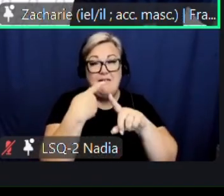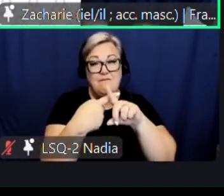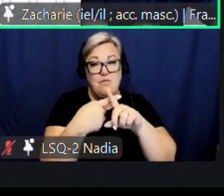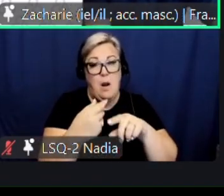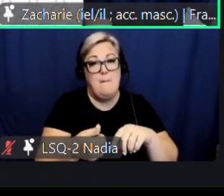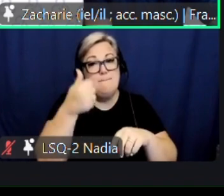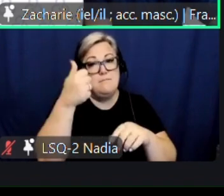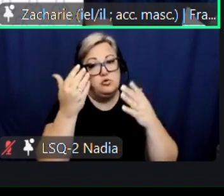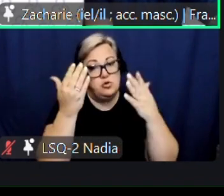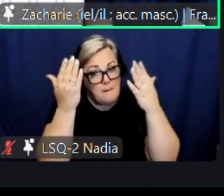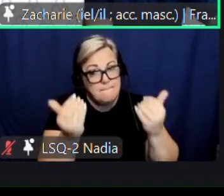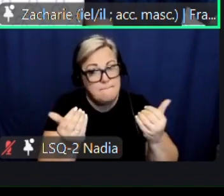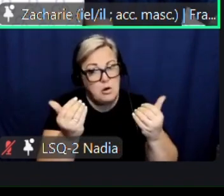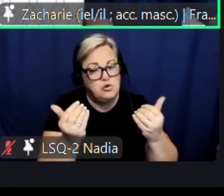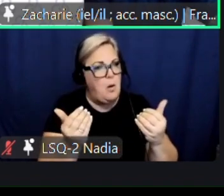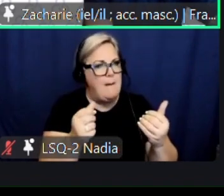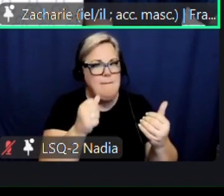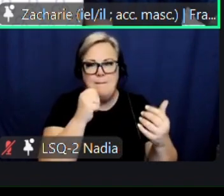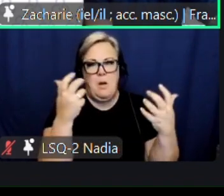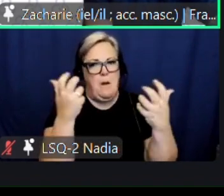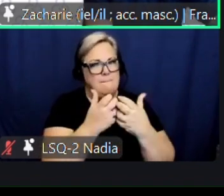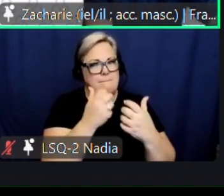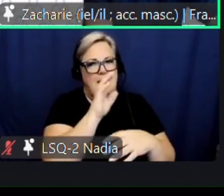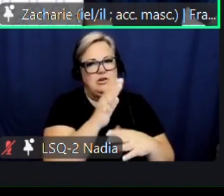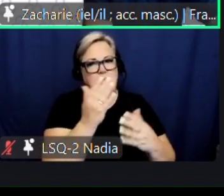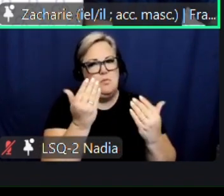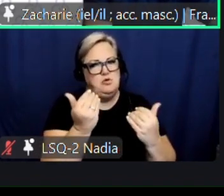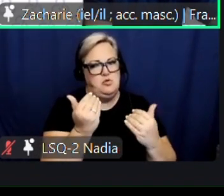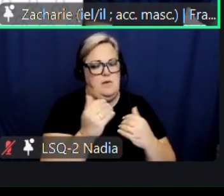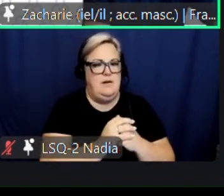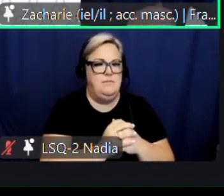de santé non satisfaits au cours de la dernière année.